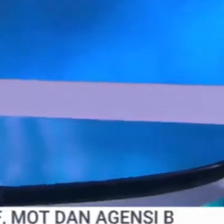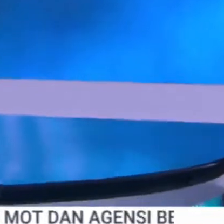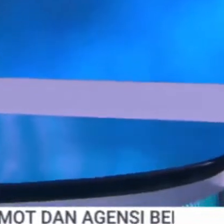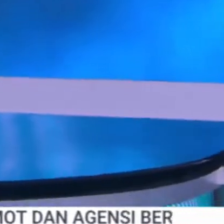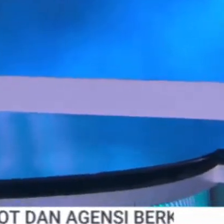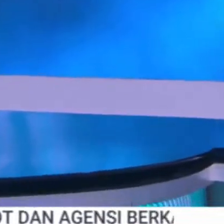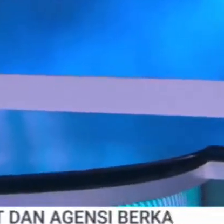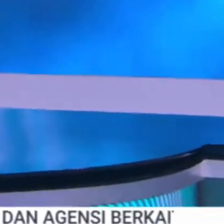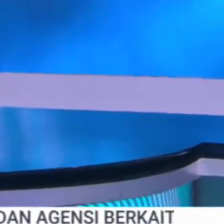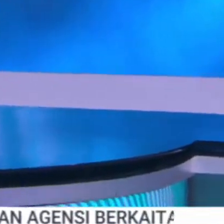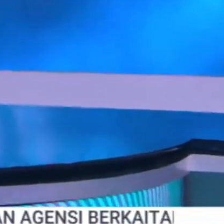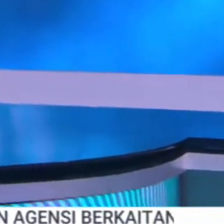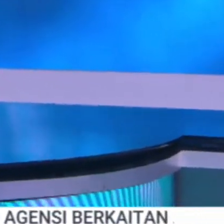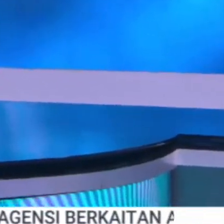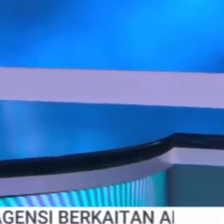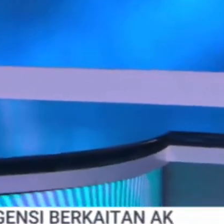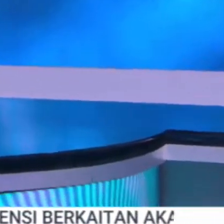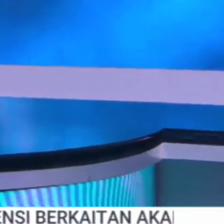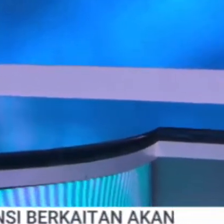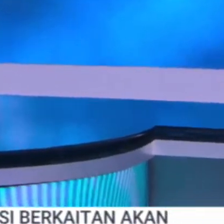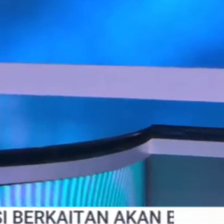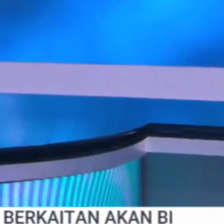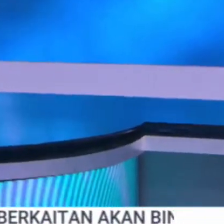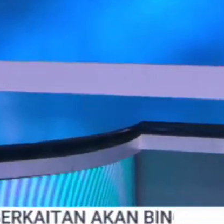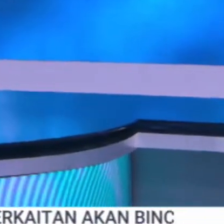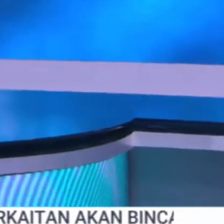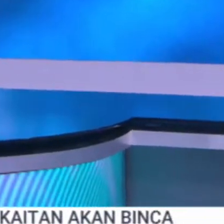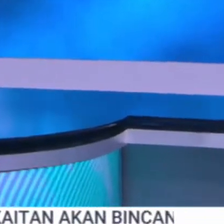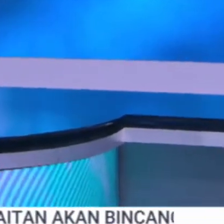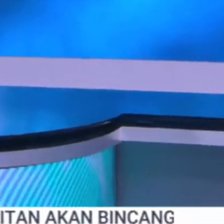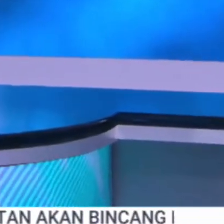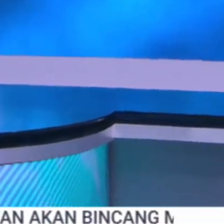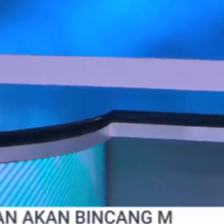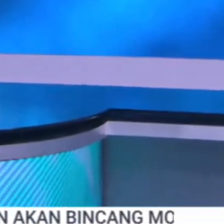Baik, berita wilayah berakhir di sini. Terus setia dengan berita RTM